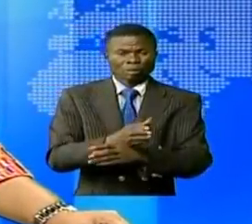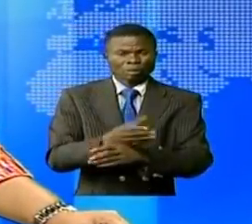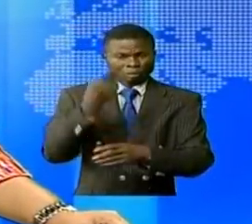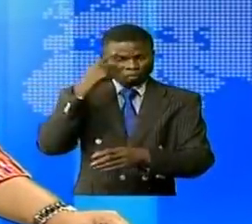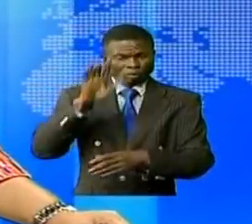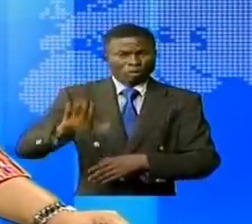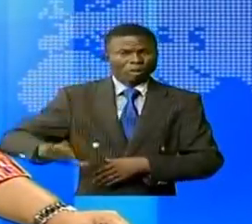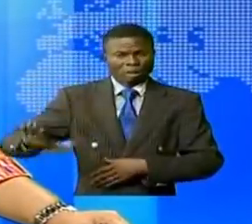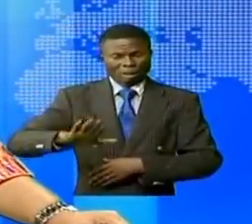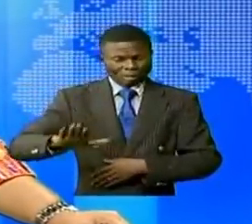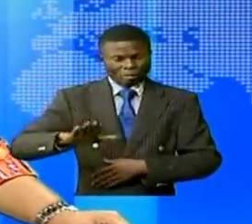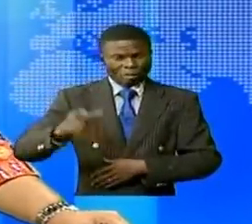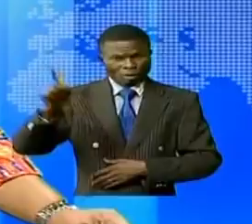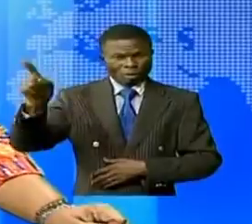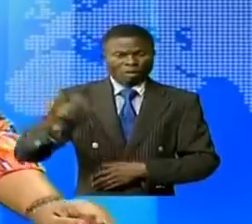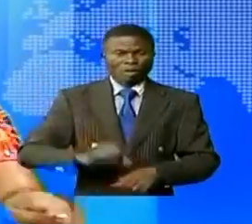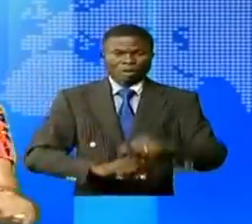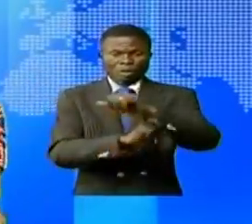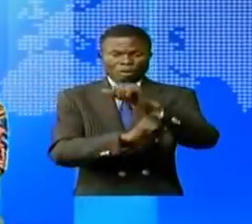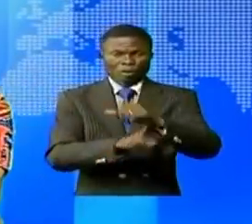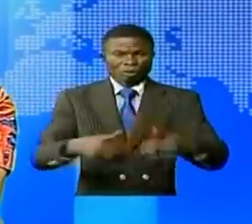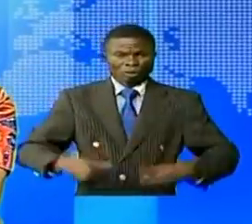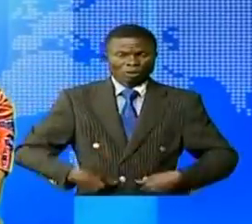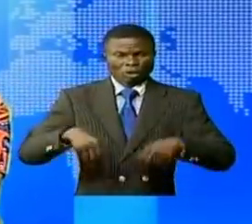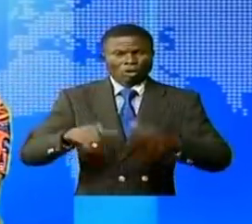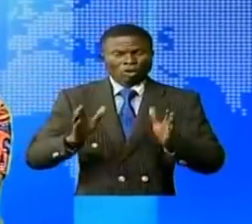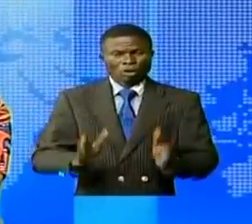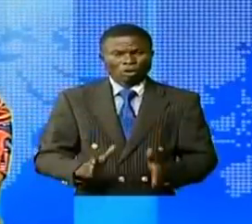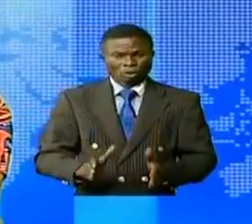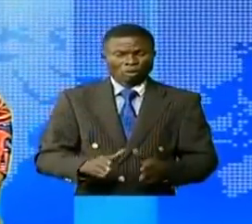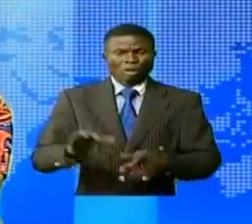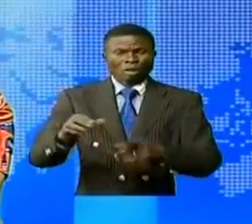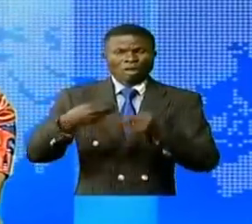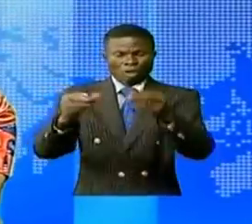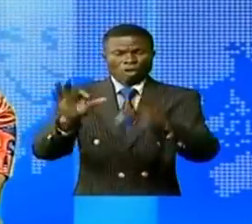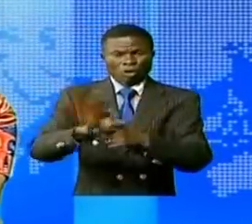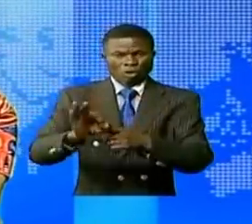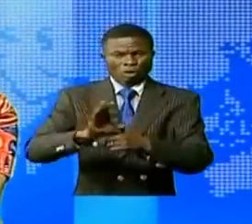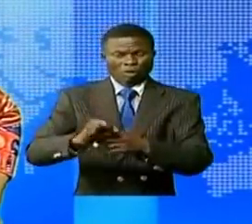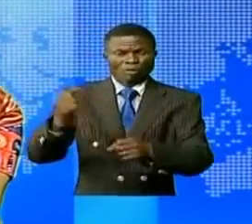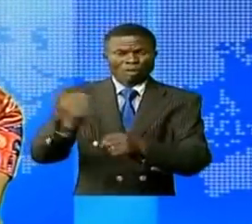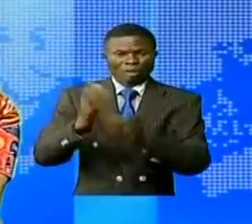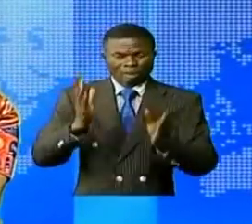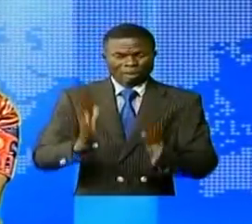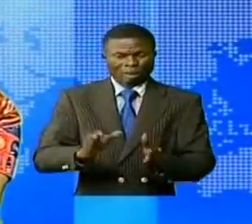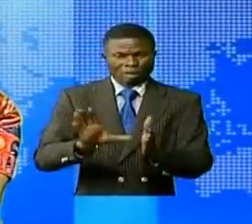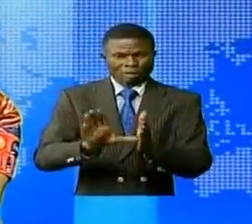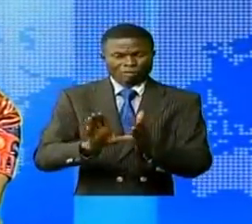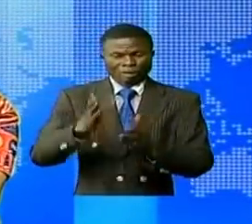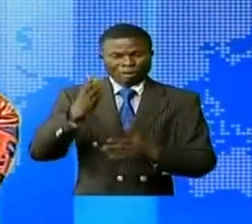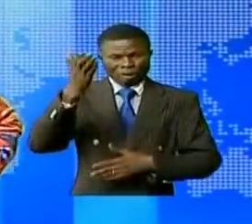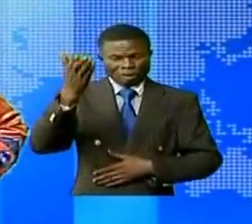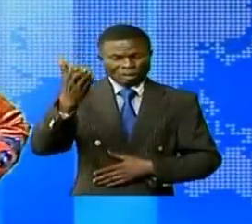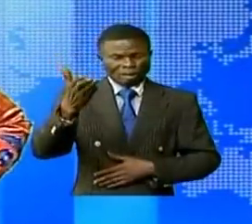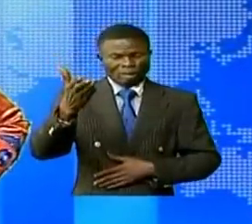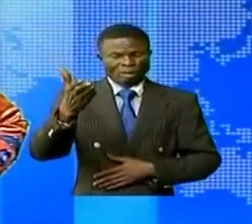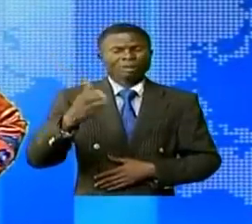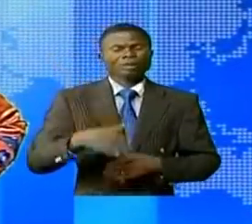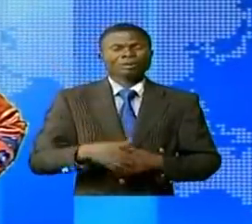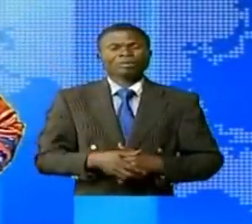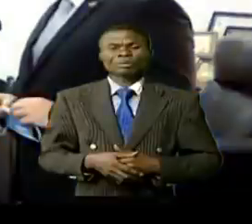pays respectif d'accompagner la jeunesse congolaise par la formation aux professionnels. Les détails dans son reportage de Edith